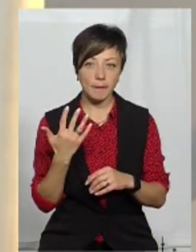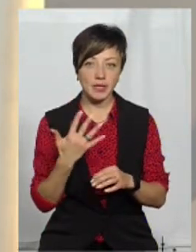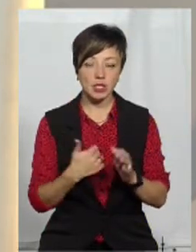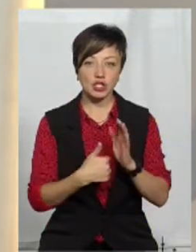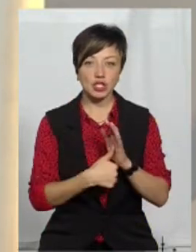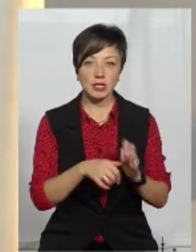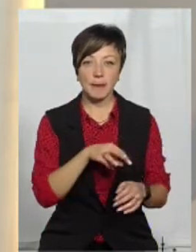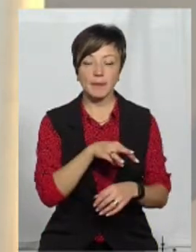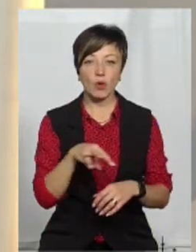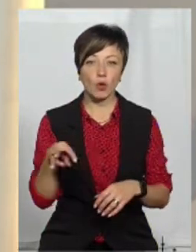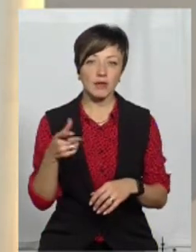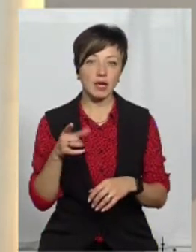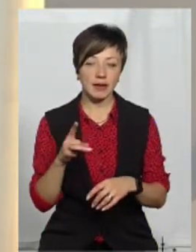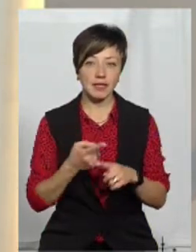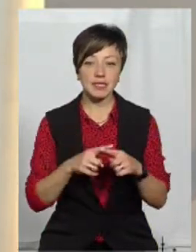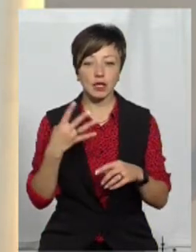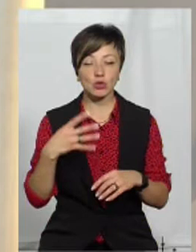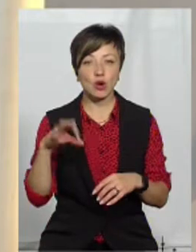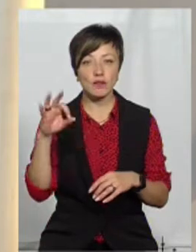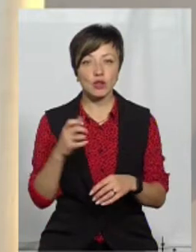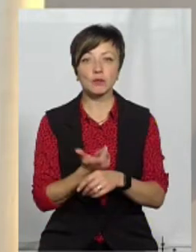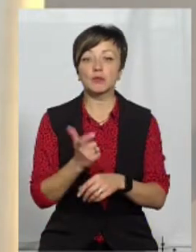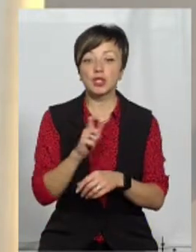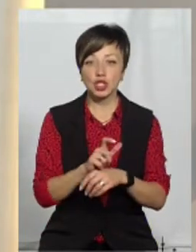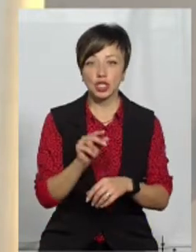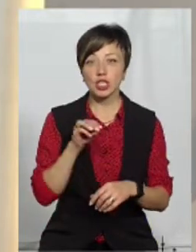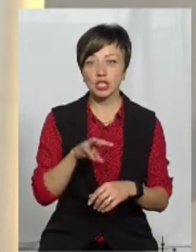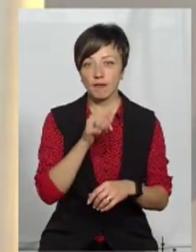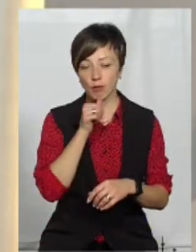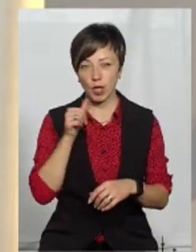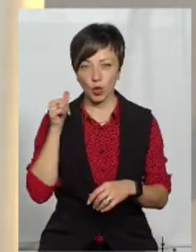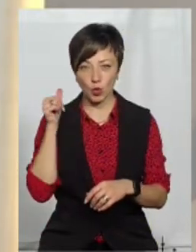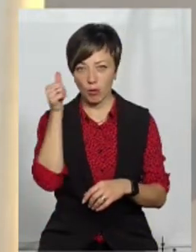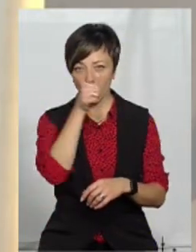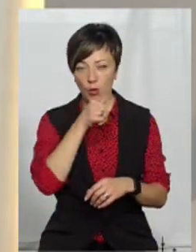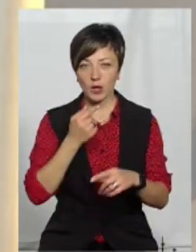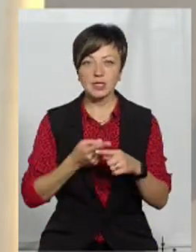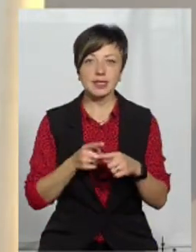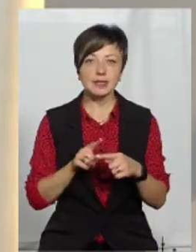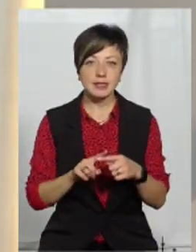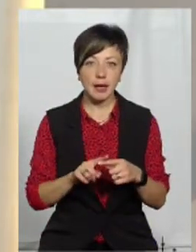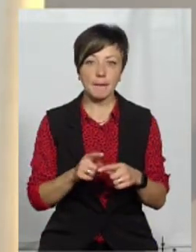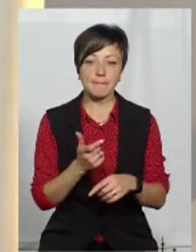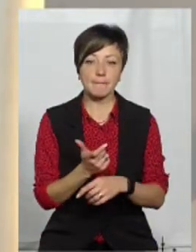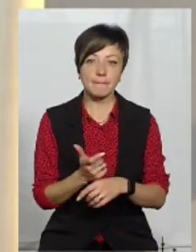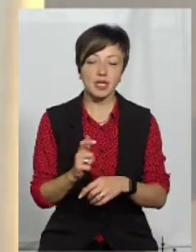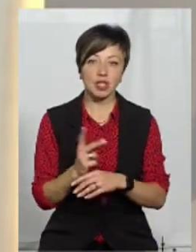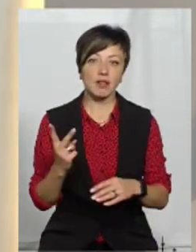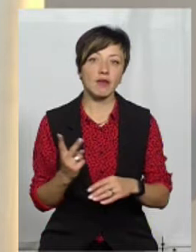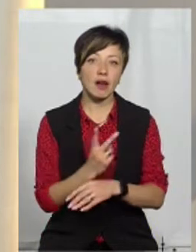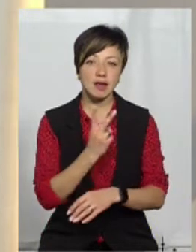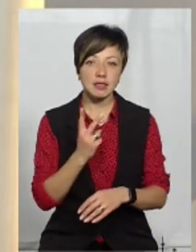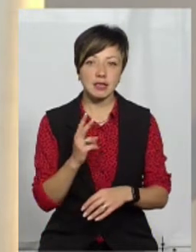156 мільйонів гривень. Це на 40% більше, ніж в минулому році. І це більш ніж два рази більше,